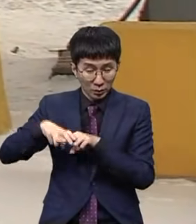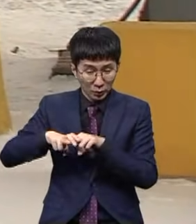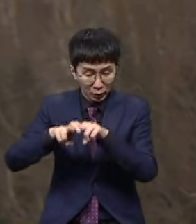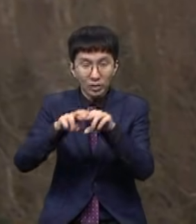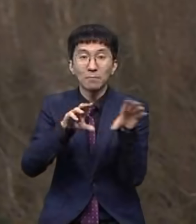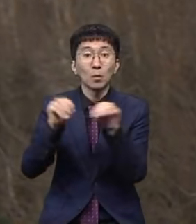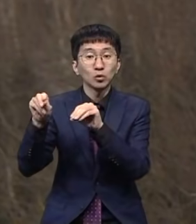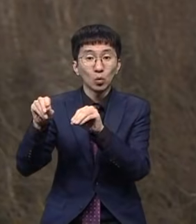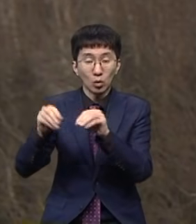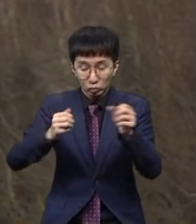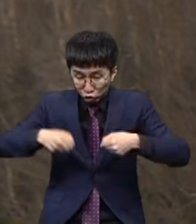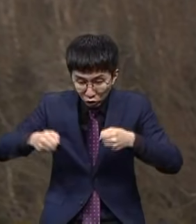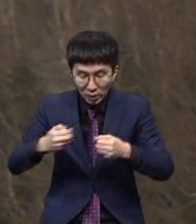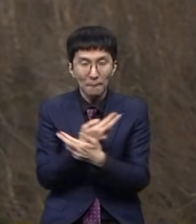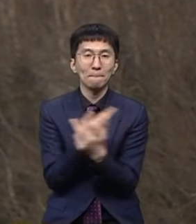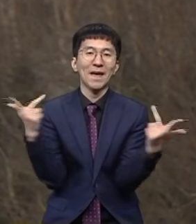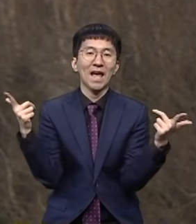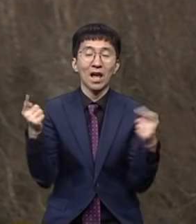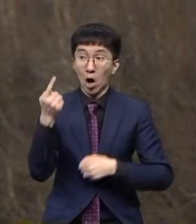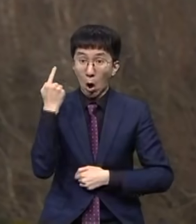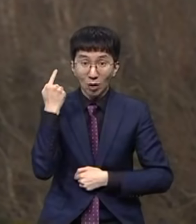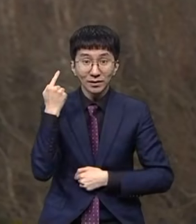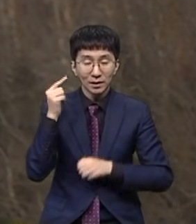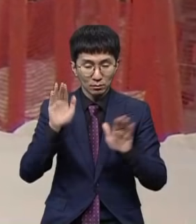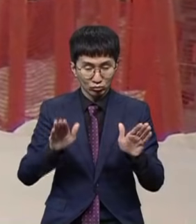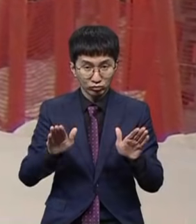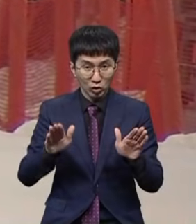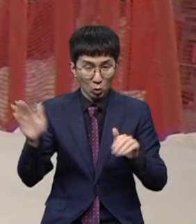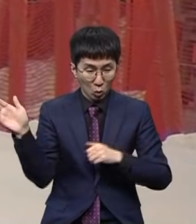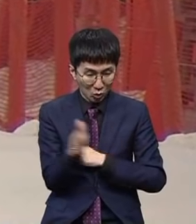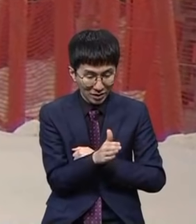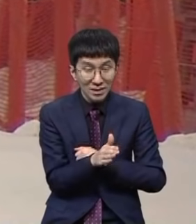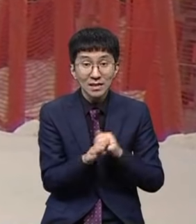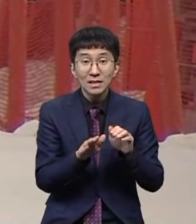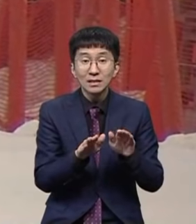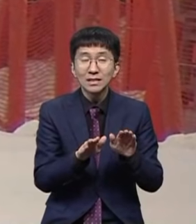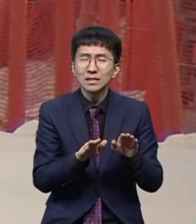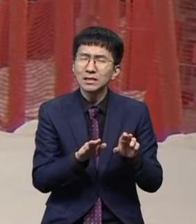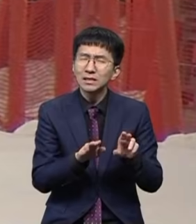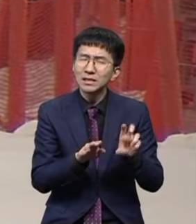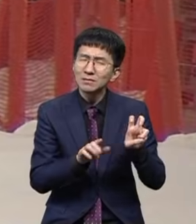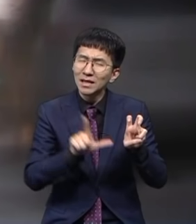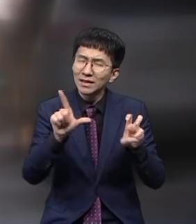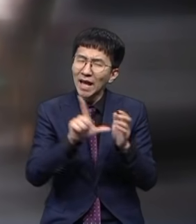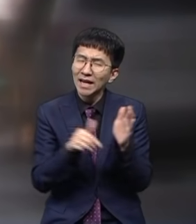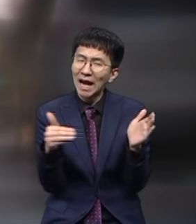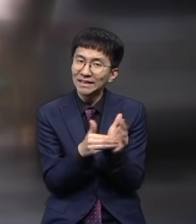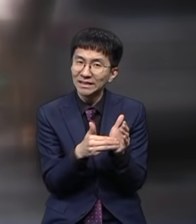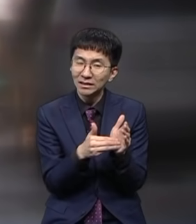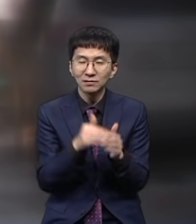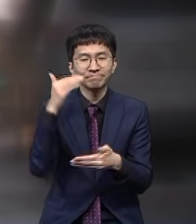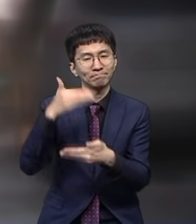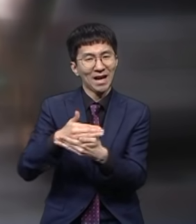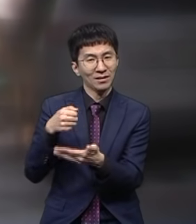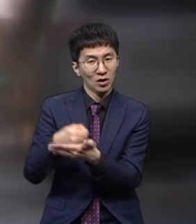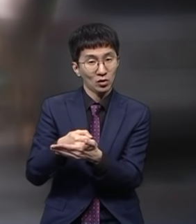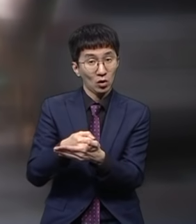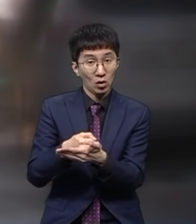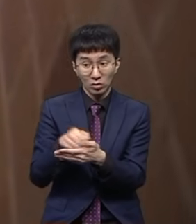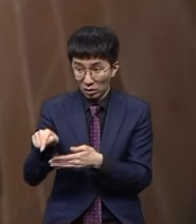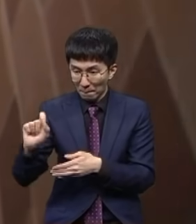텅 비었습니다. 어제부터 오는 20일까지 영업을 중단한 겁니다. 스키장 집단 감염은 인근